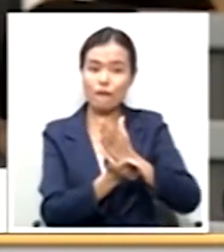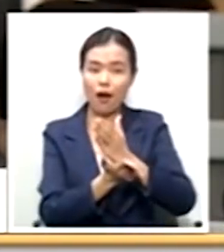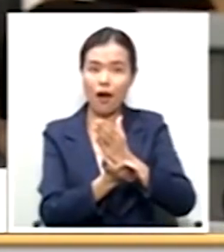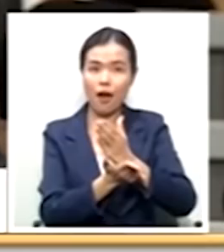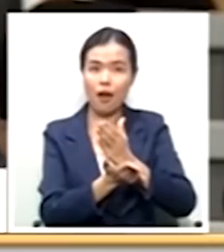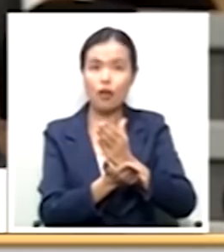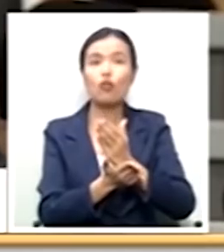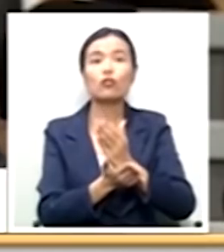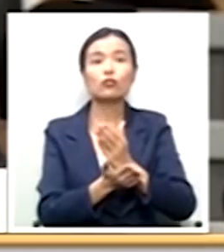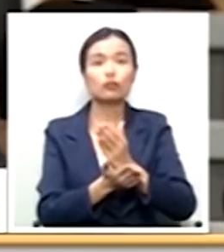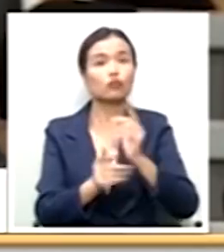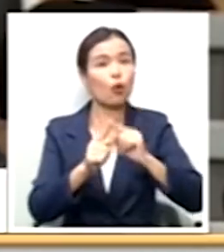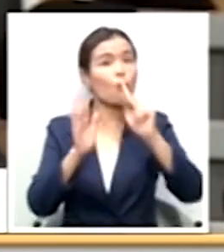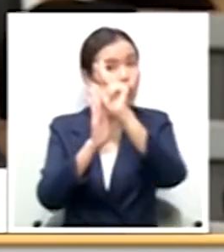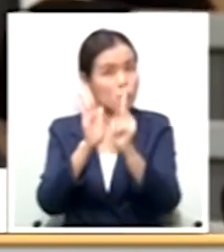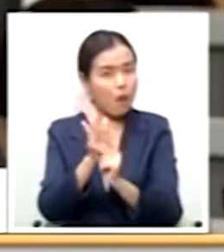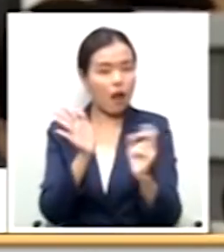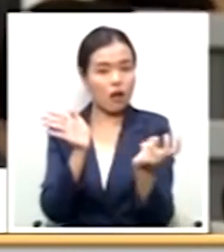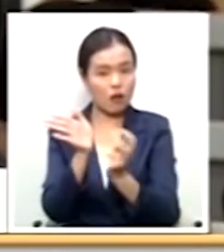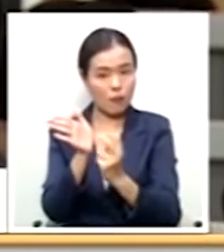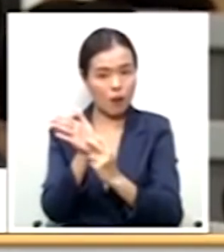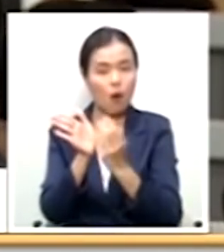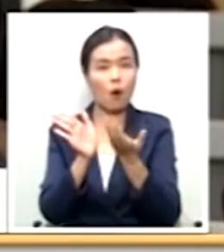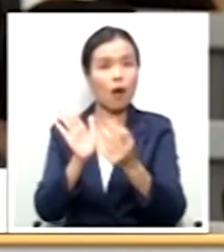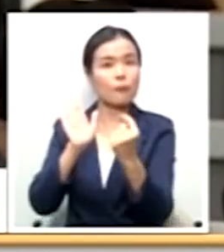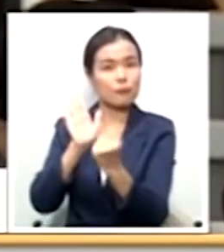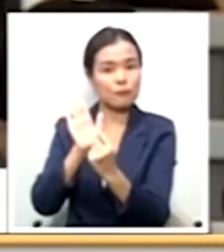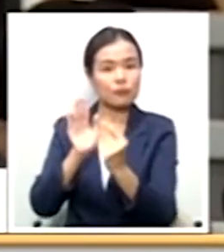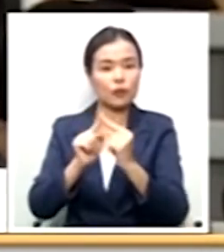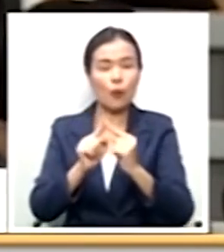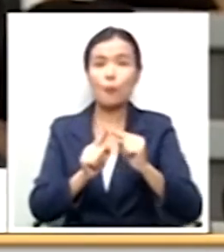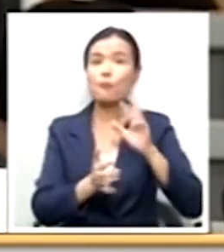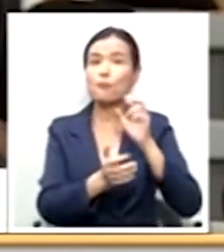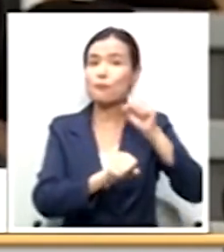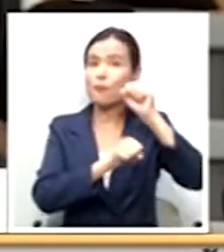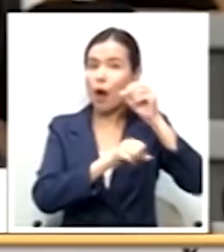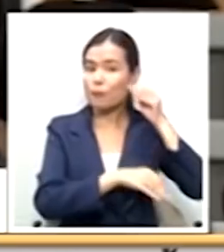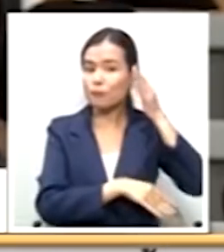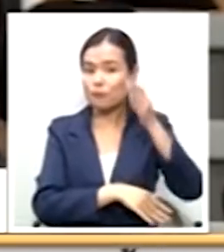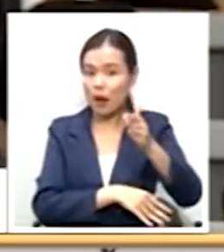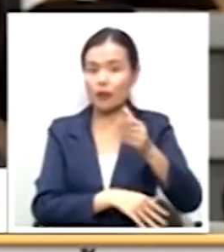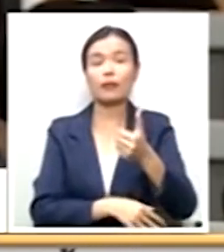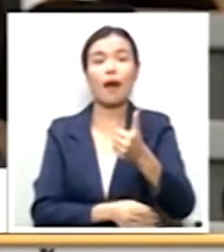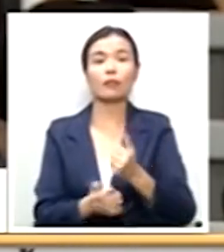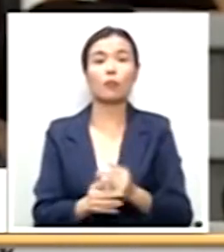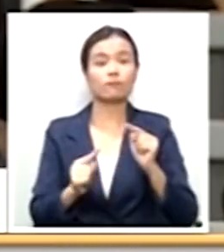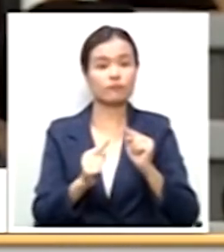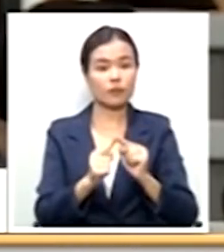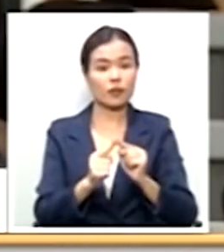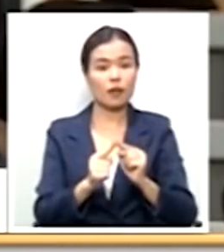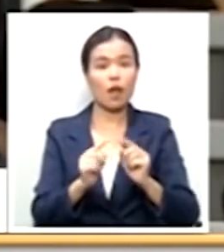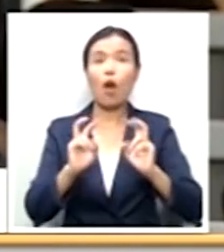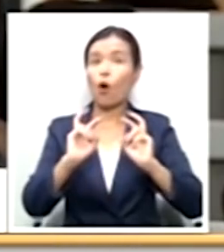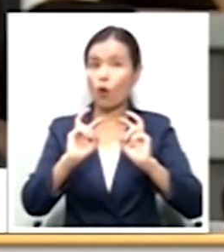ให้ความเห็นชอบอนุมัติรับรองเพื่อให้พระราชกำหนดนั้นมีผลได้ต่อไปการตราพระราชกำหนดจึงเป็นข้อยก